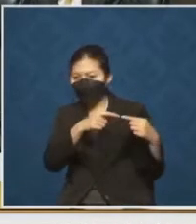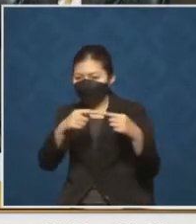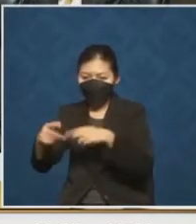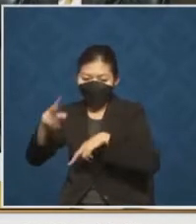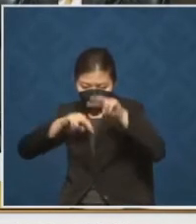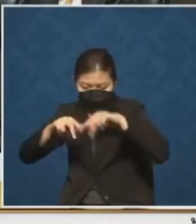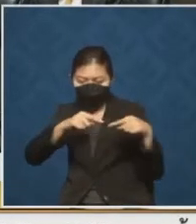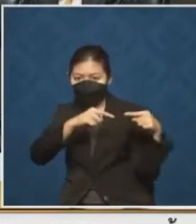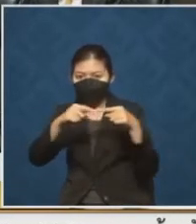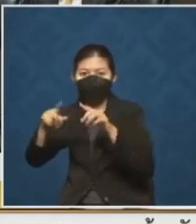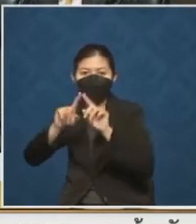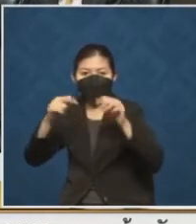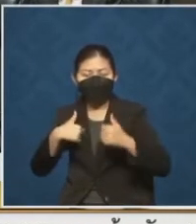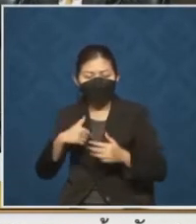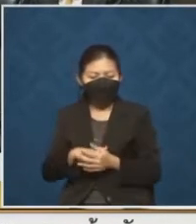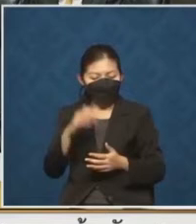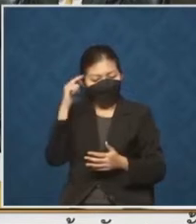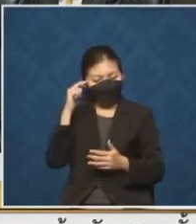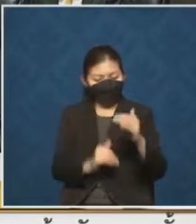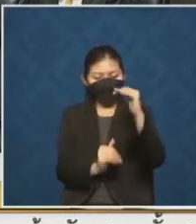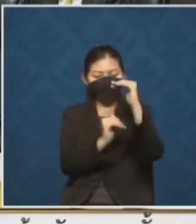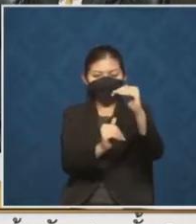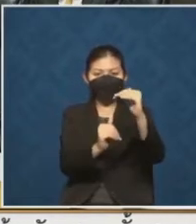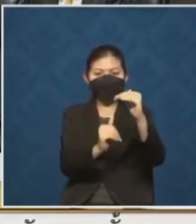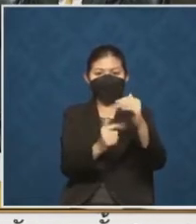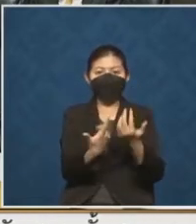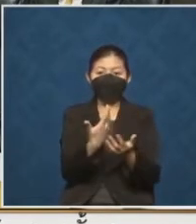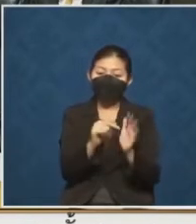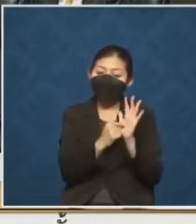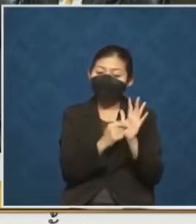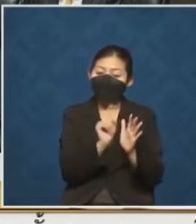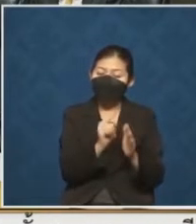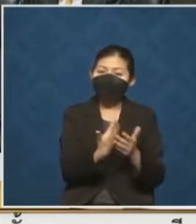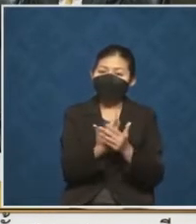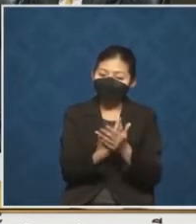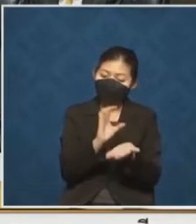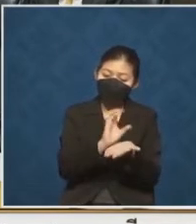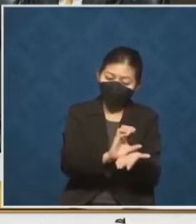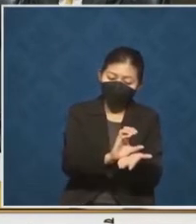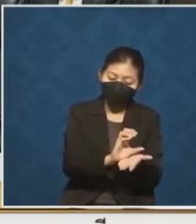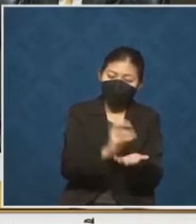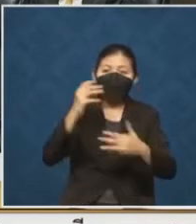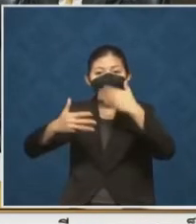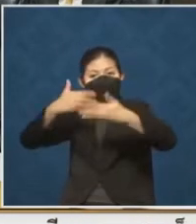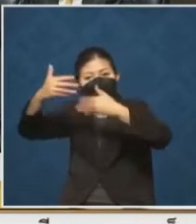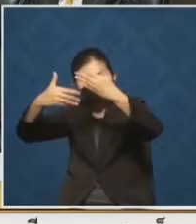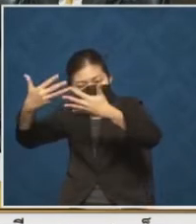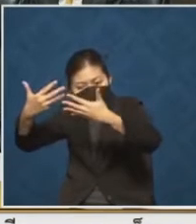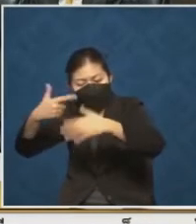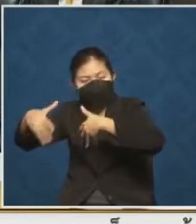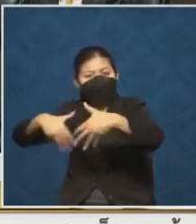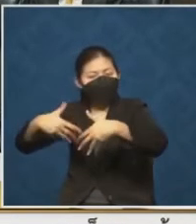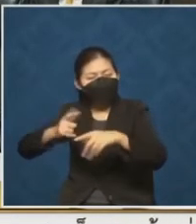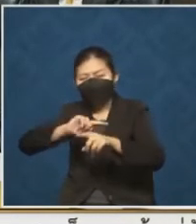ปล่อยหลังจากผ่านไป 7ปีก็จริงอยู่ครับท่านอาจให้ผู้บริหารท้องถิ่นและสมาชิกสภา